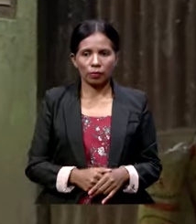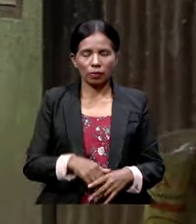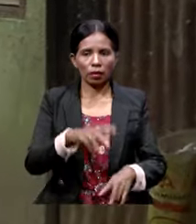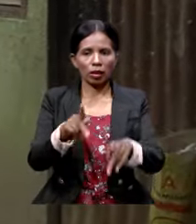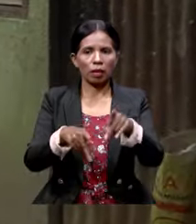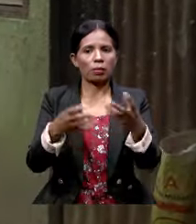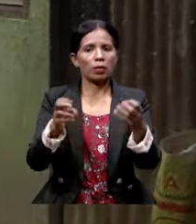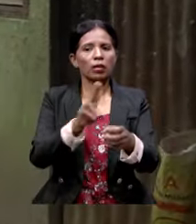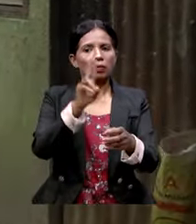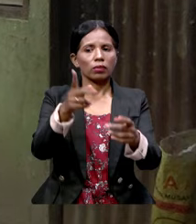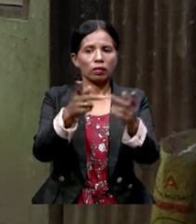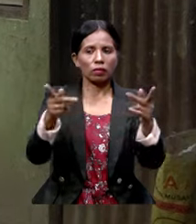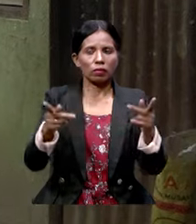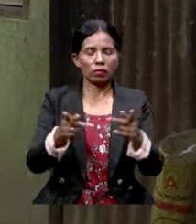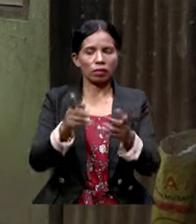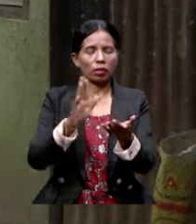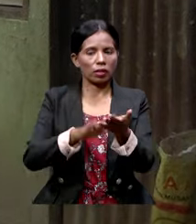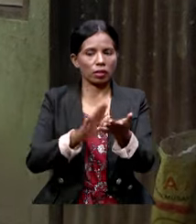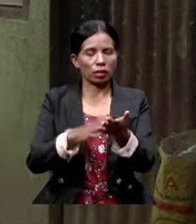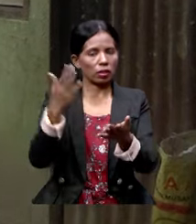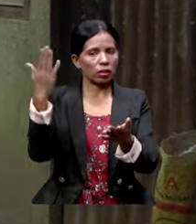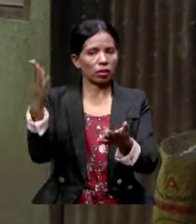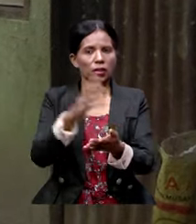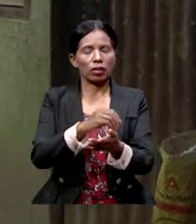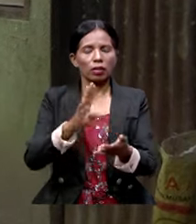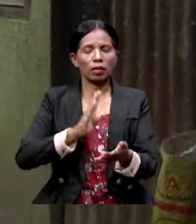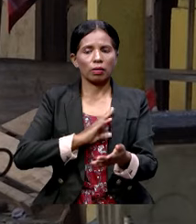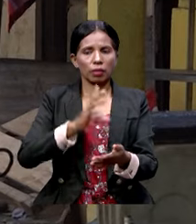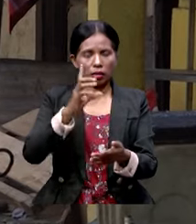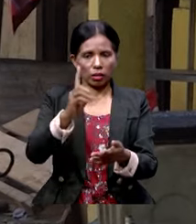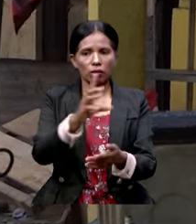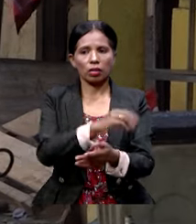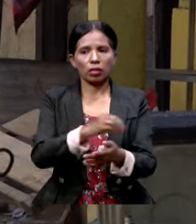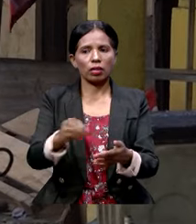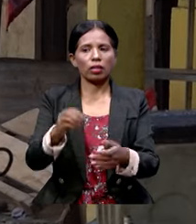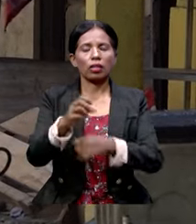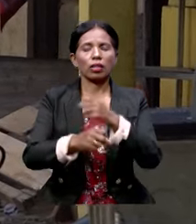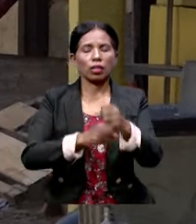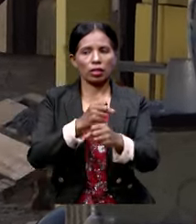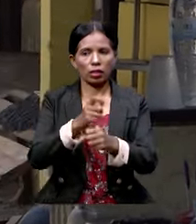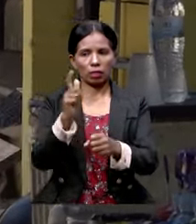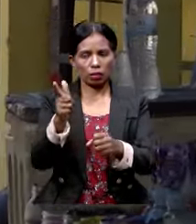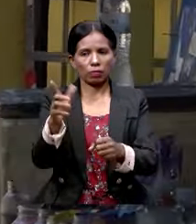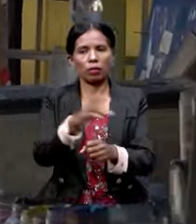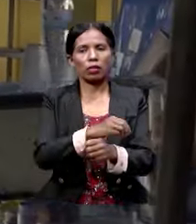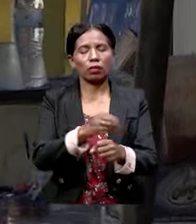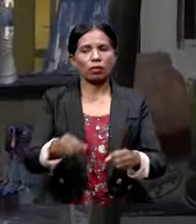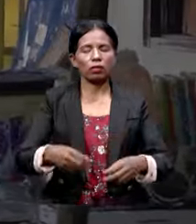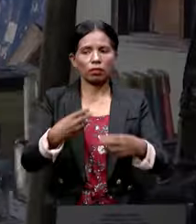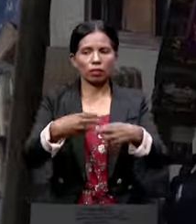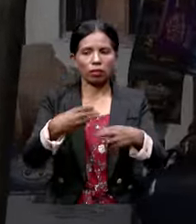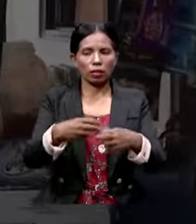Komunidade Balu Okupa Hela Rai Iha Redor Sekolah Ensino Básico Bidau Akudiruhung Durante Tinan Ronuluona Hodin Terompe